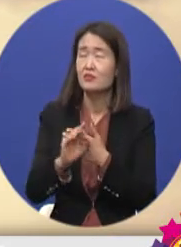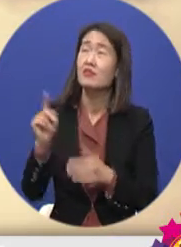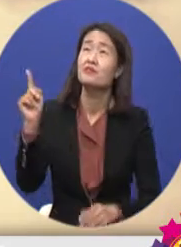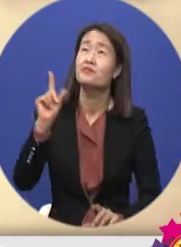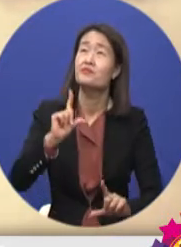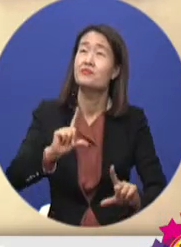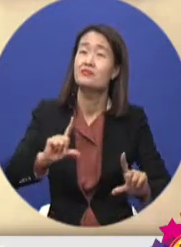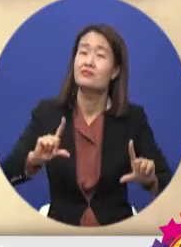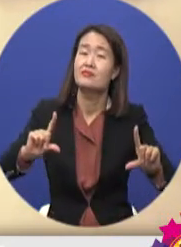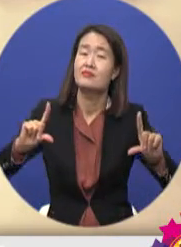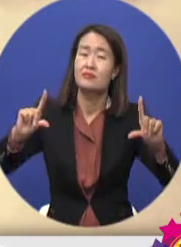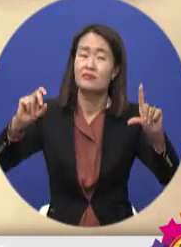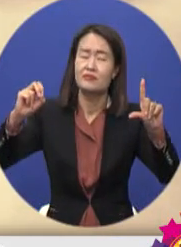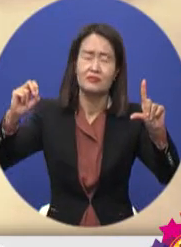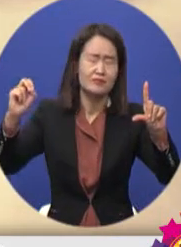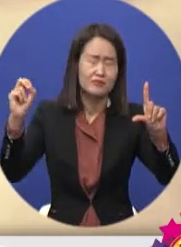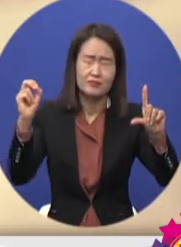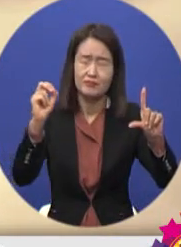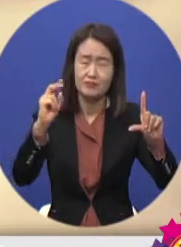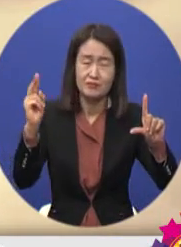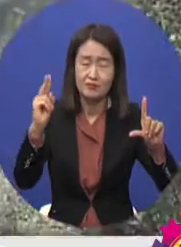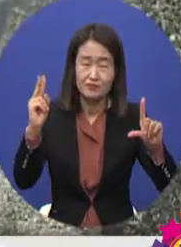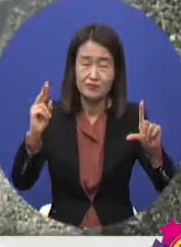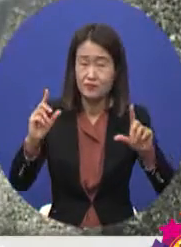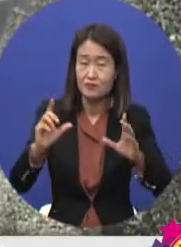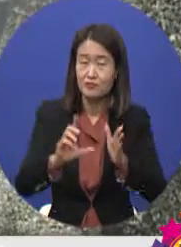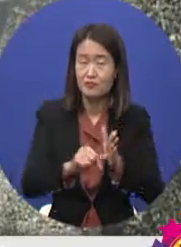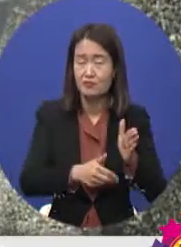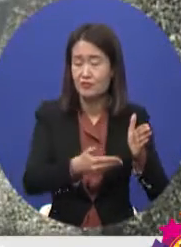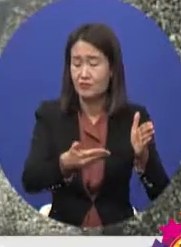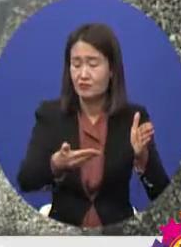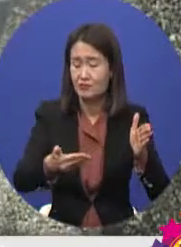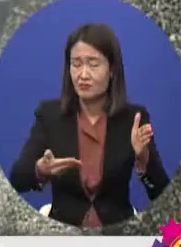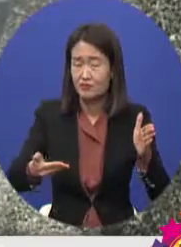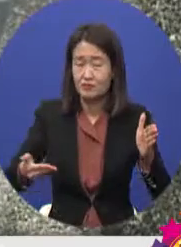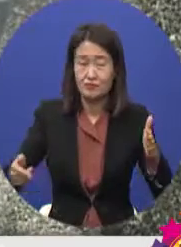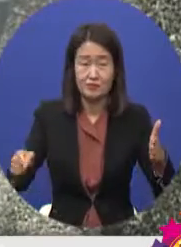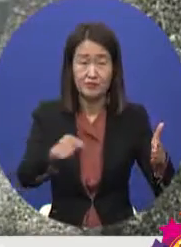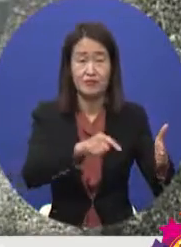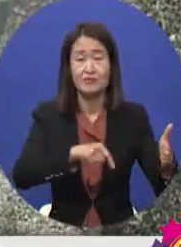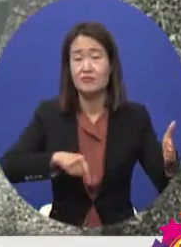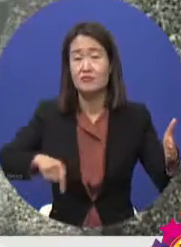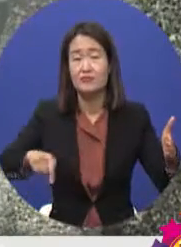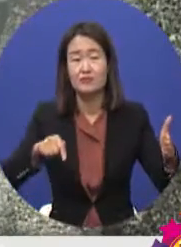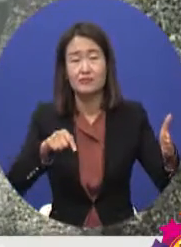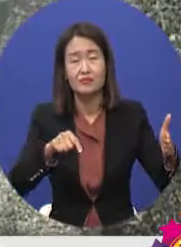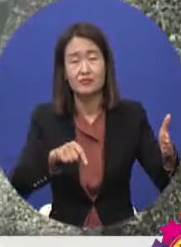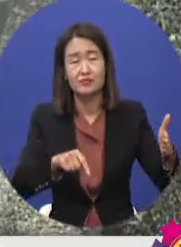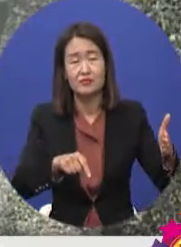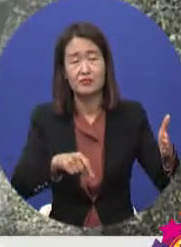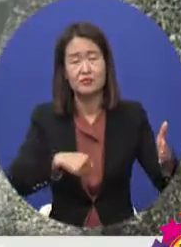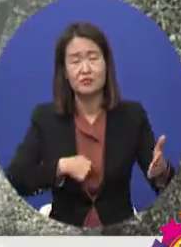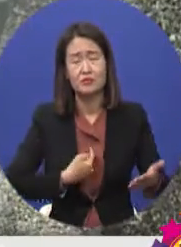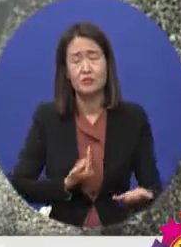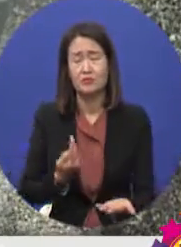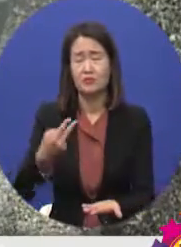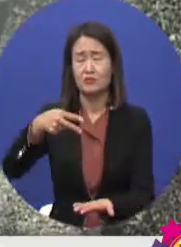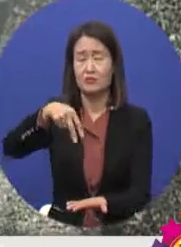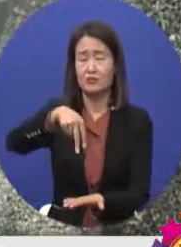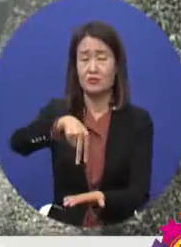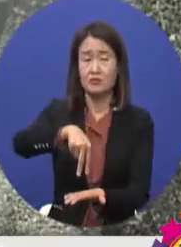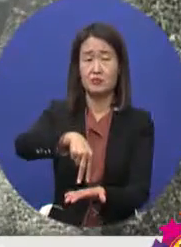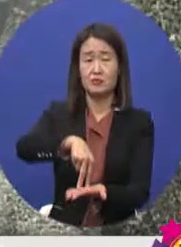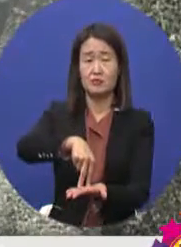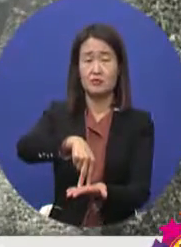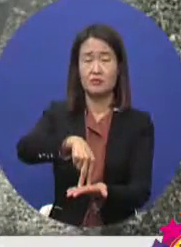어느 날 갑자기 세월의 한복판에 전부는